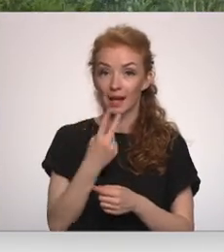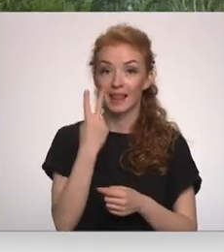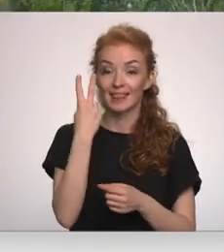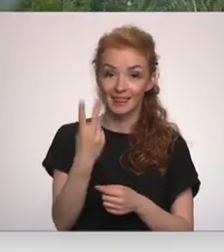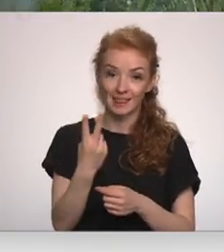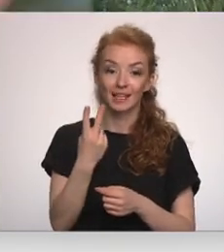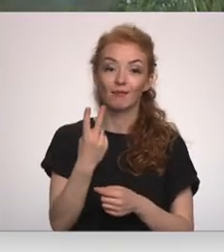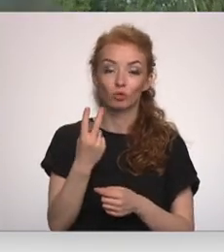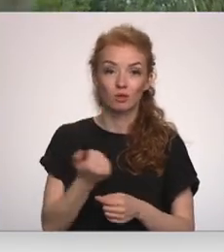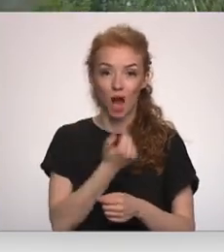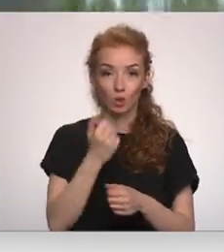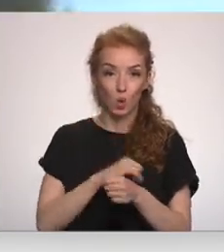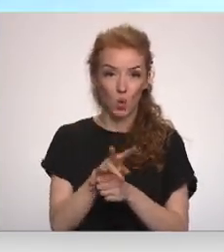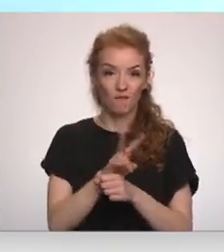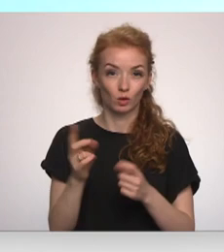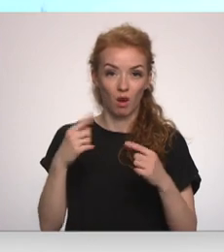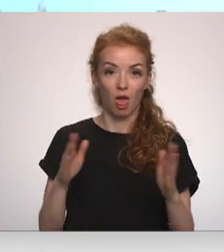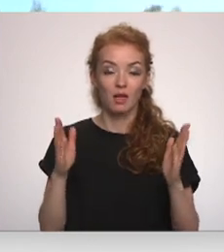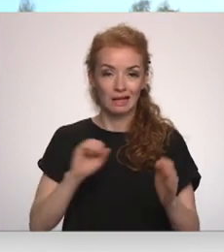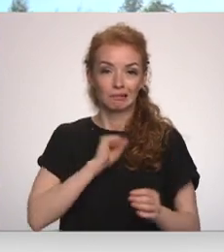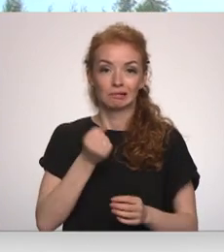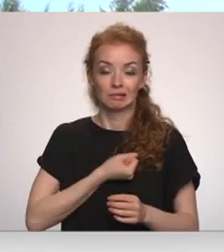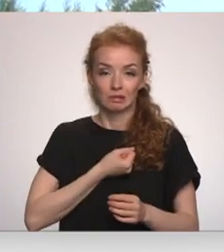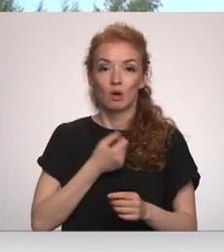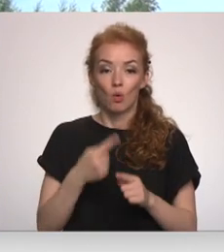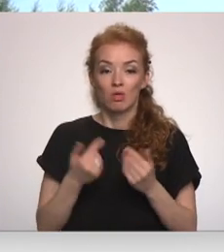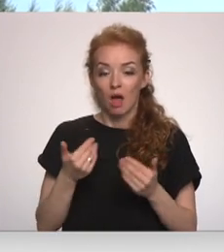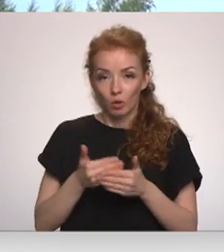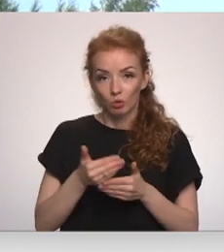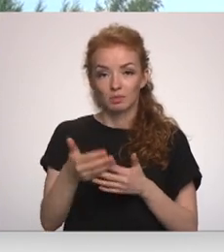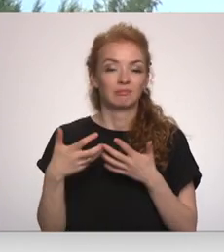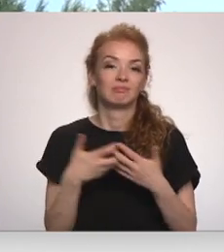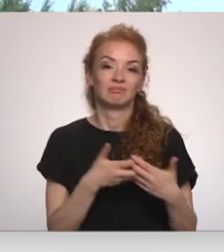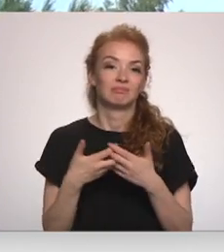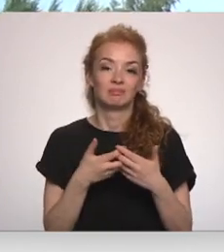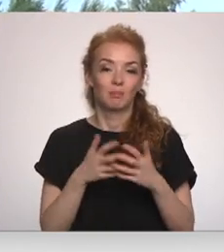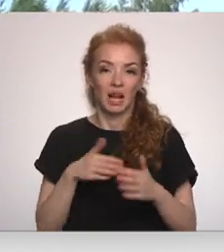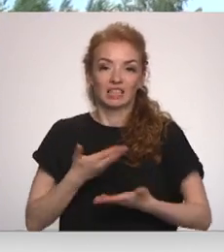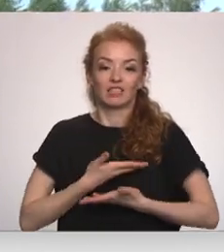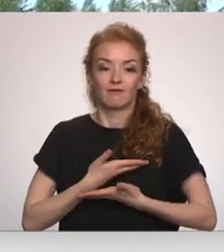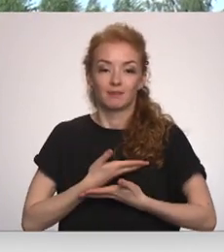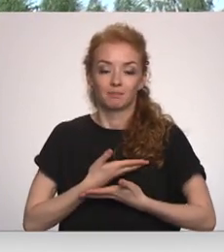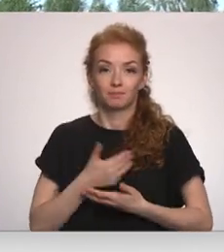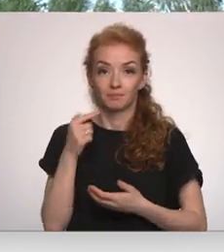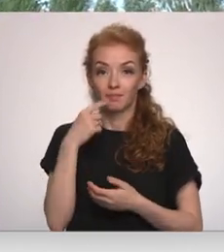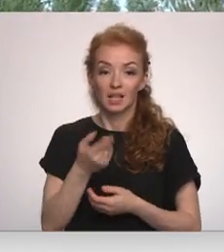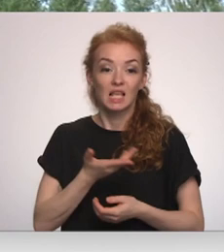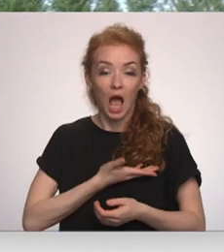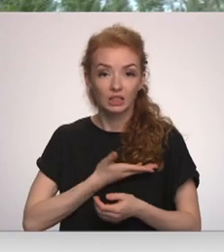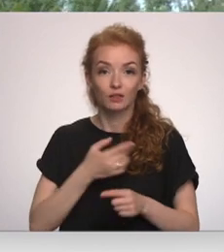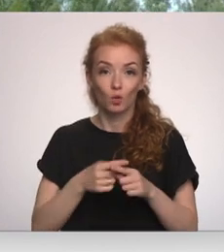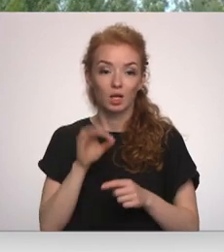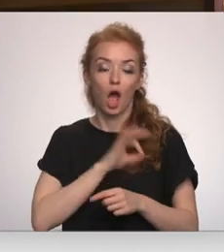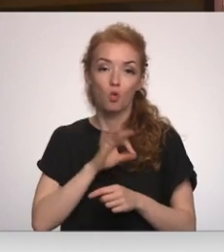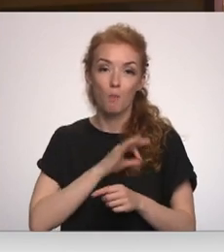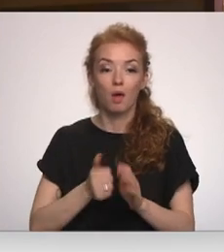Covid gadus kaut kā pārdzīvojuši un par izdzīvošanu būšot jācīnās arī šajā krīzē. Un jādzīvo, un jānopelna